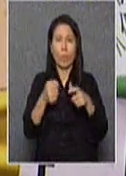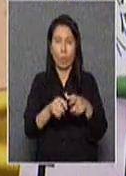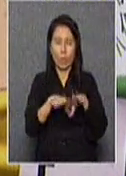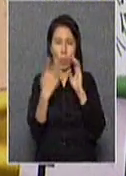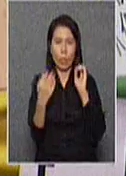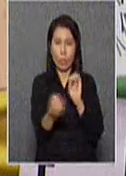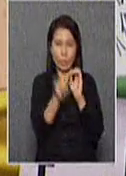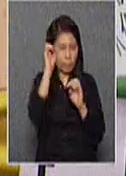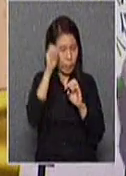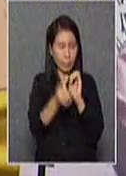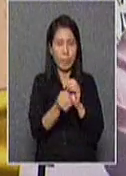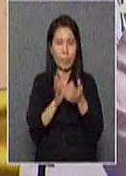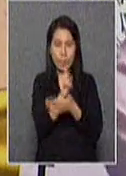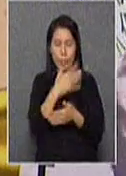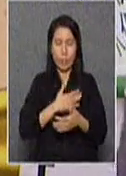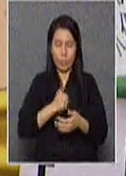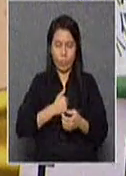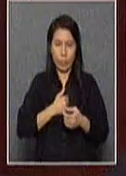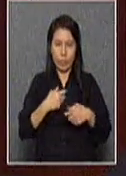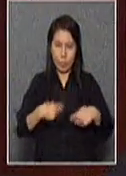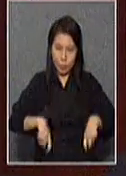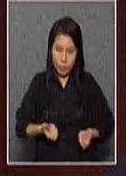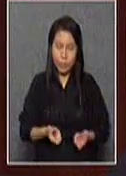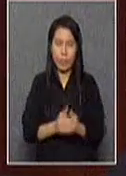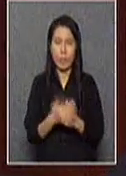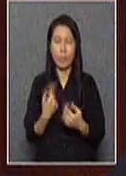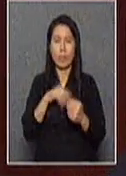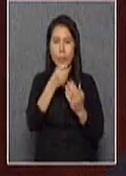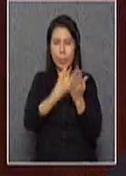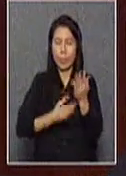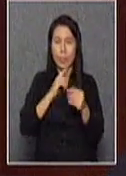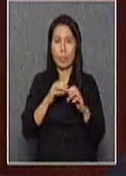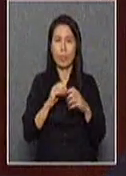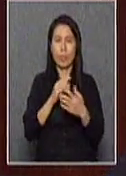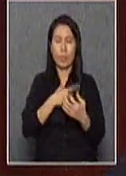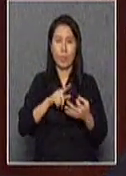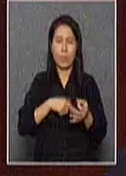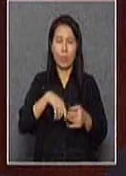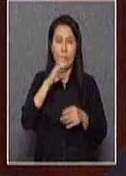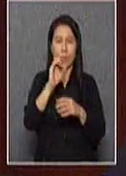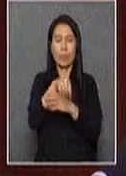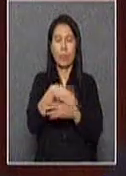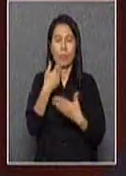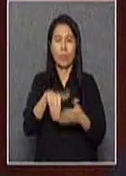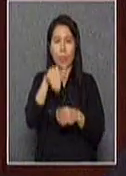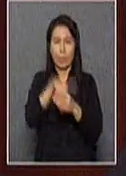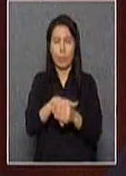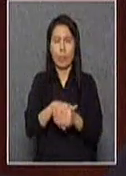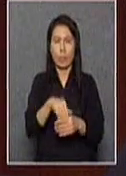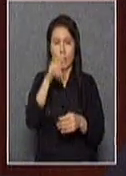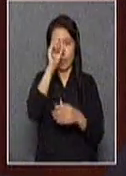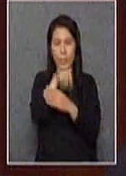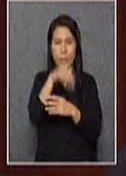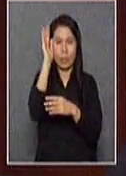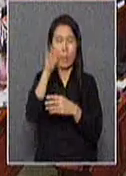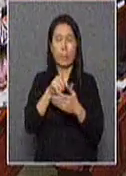的全年預算開支。 現在各位提出的待決議題是陳志全議員動議的修正案，予以通過。現在付諸表決。贊成的請舉手。